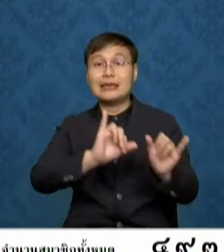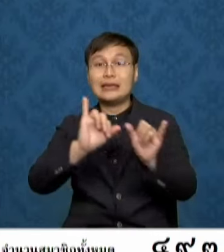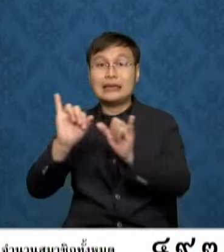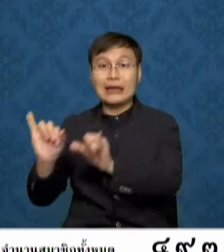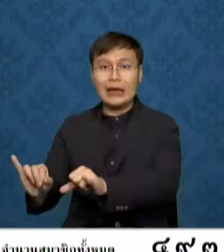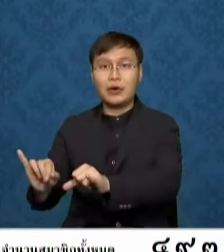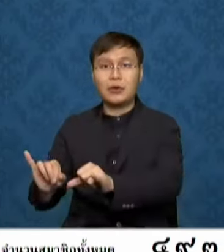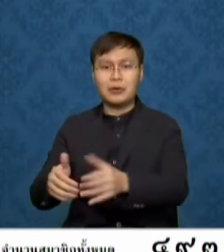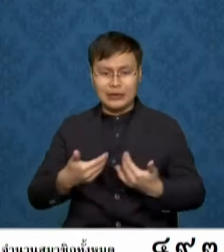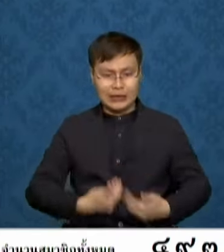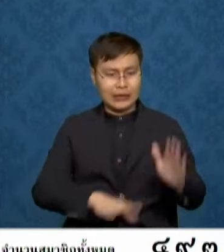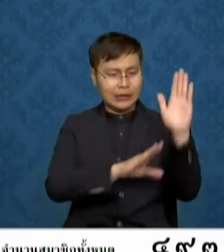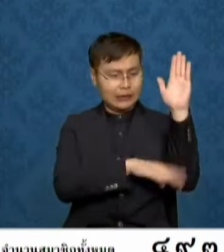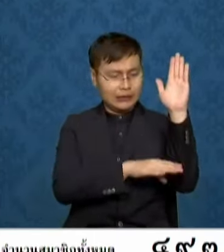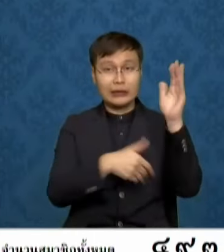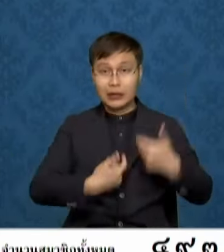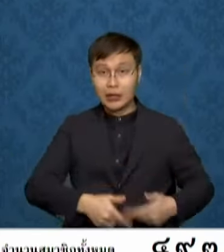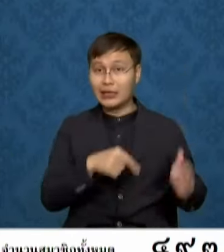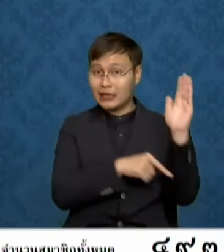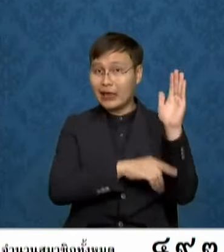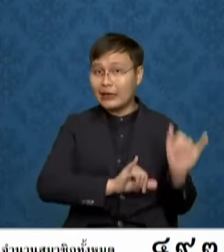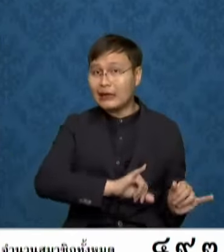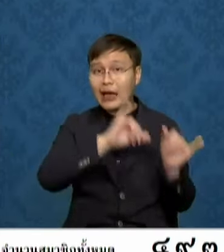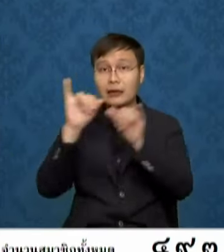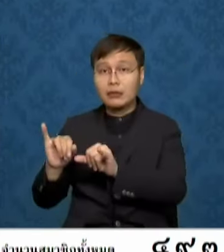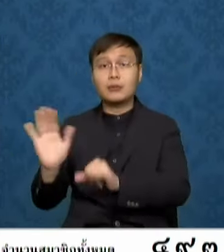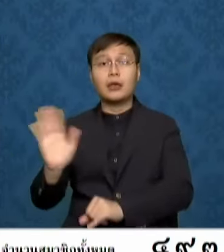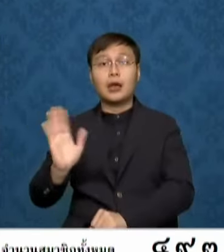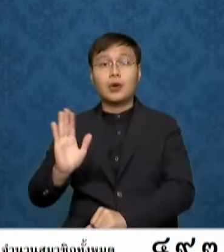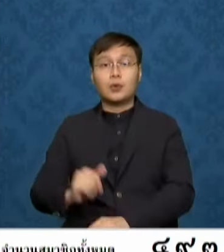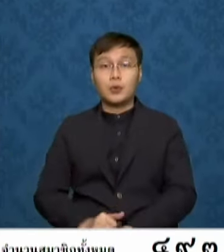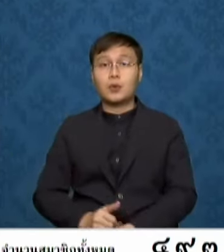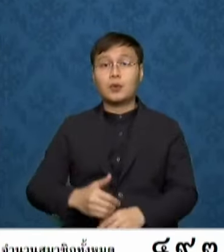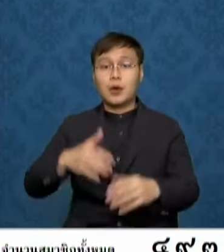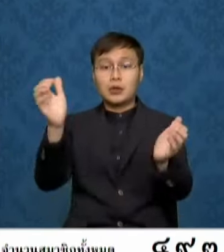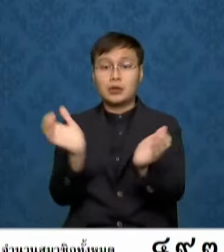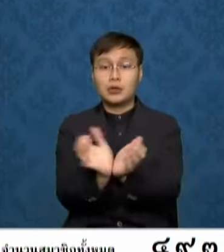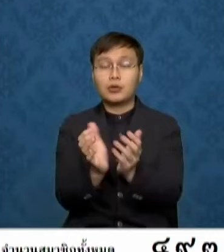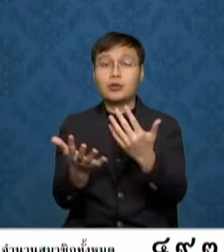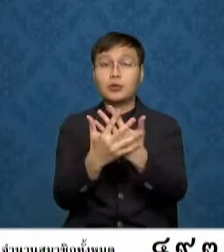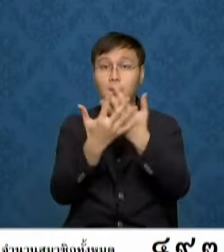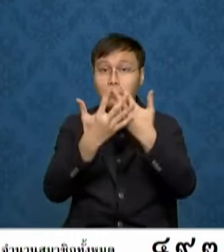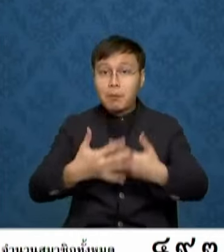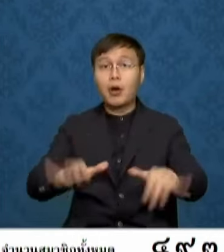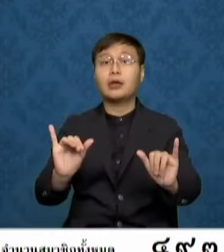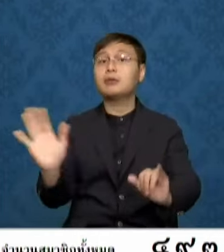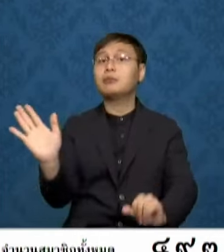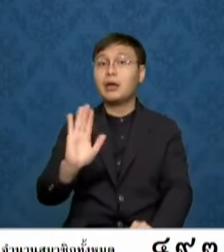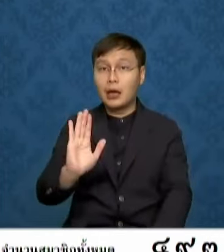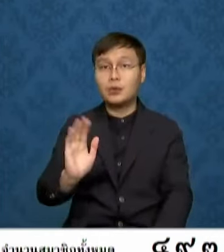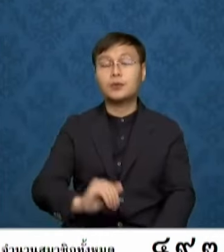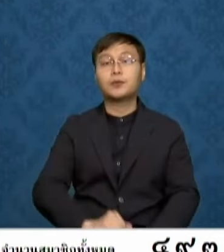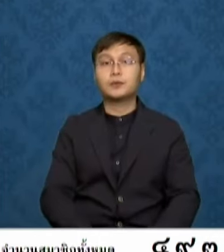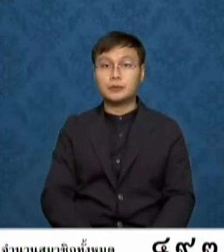อันนี้ก็เป็นข้อเสนอที่ผมคิดว่าสำคัญการนิรโทษกรรมให้กับผู้กระทำความผิดในคดีจราจนต่างๆหรือแม้แต่ข้อ